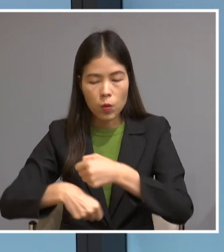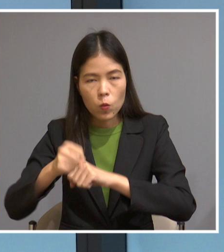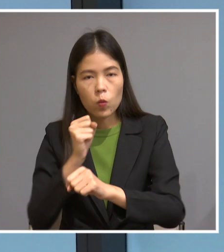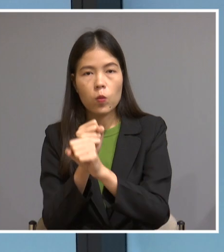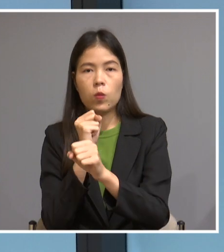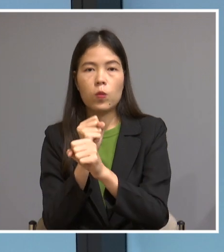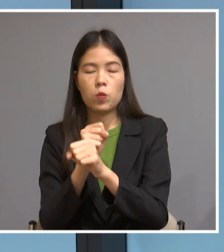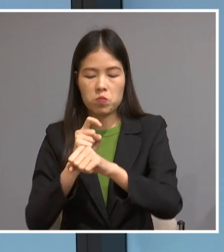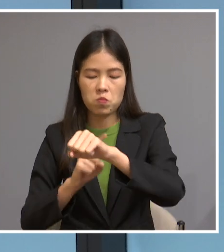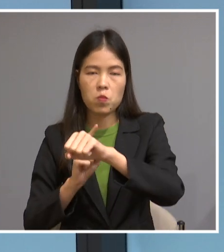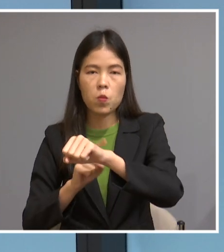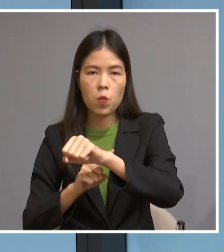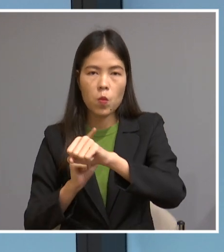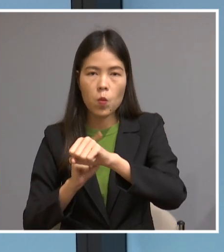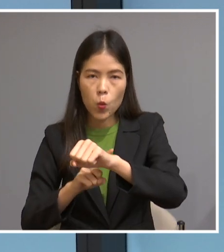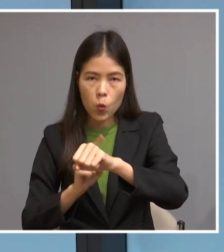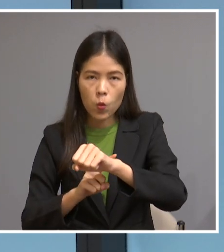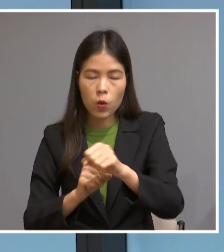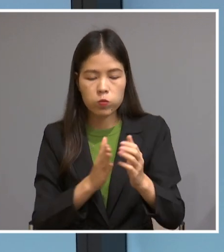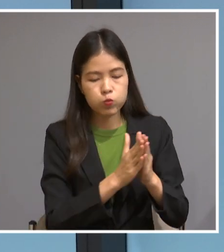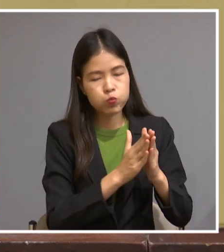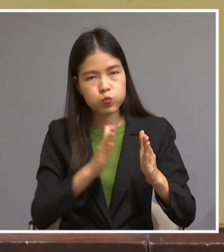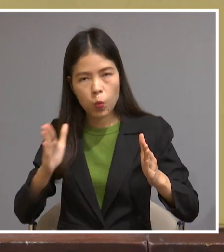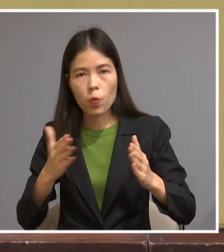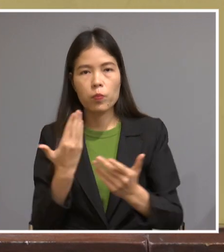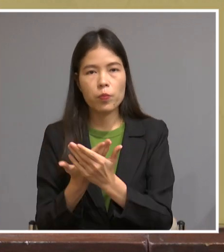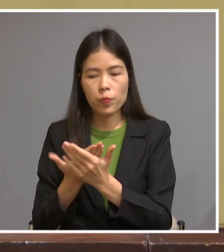จะเป็ตองใช้เวลาและเงินและงบประมาณยไรก็ตามนะครับ